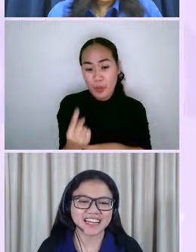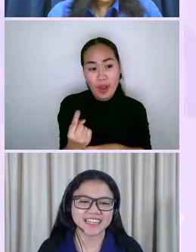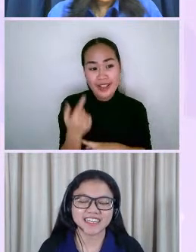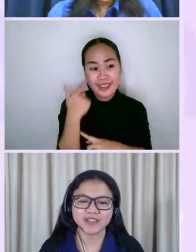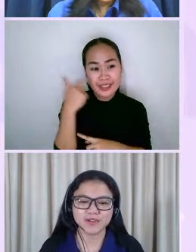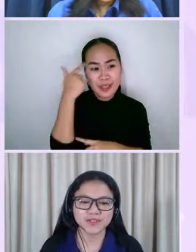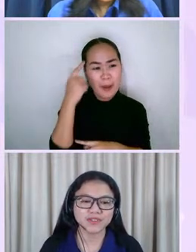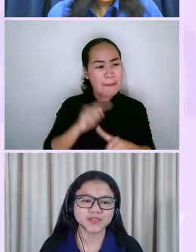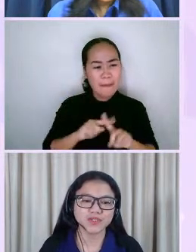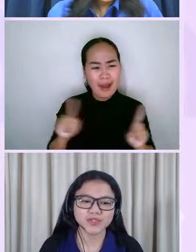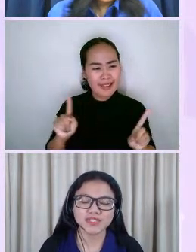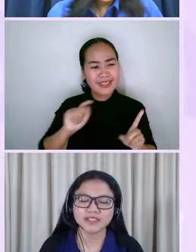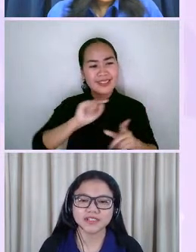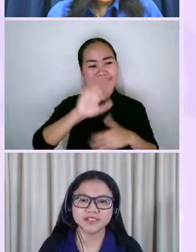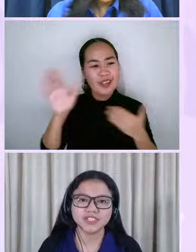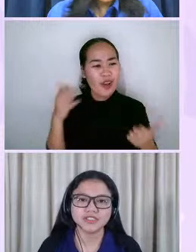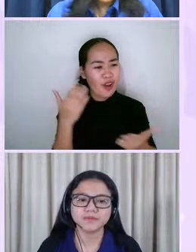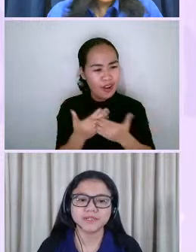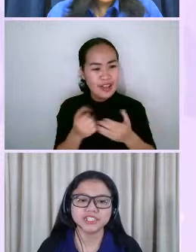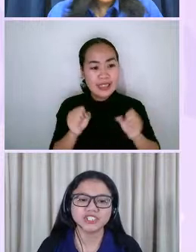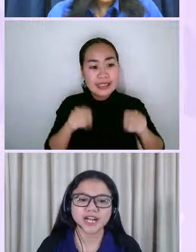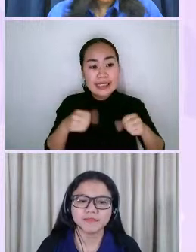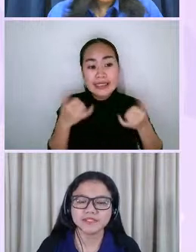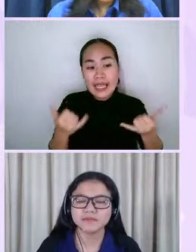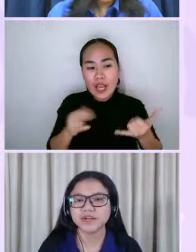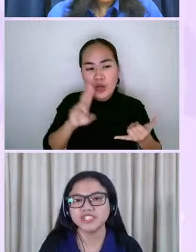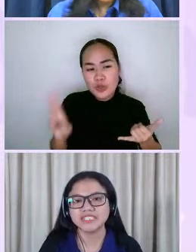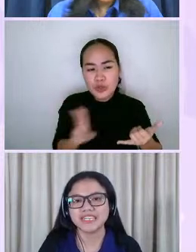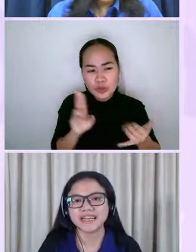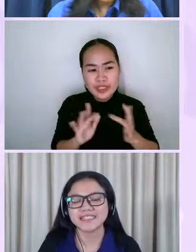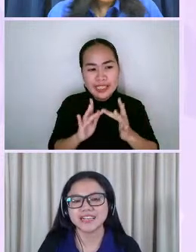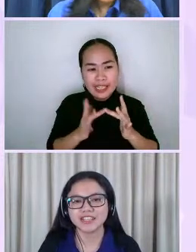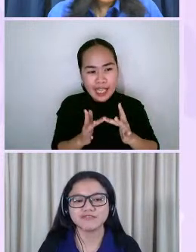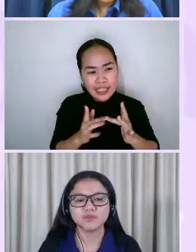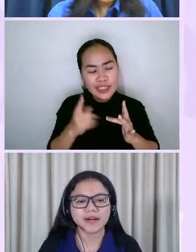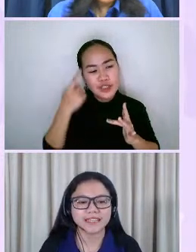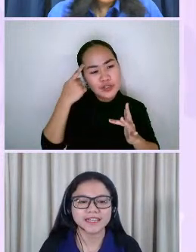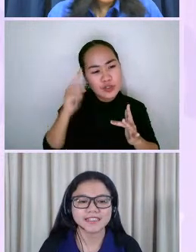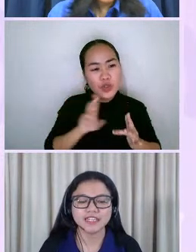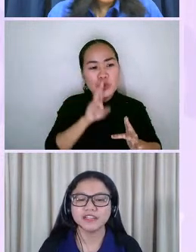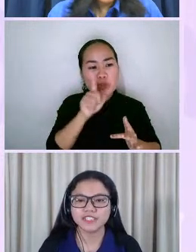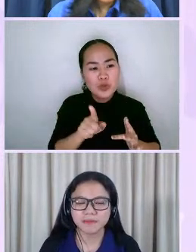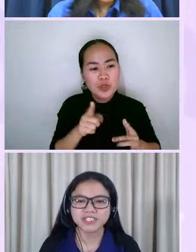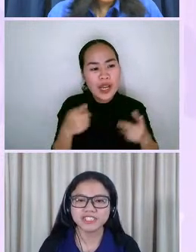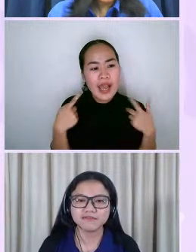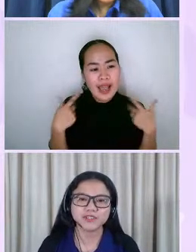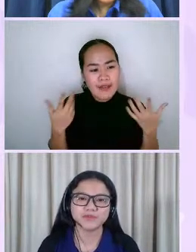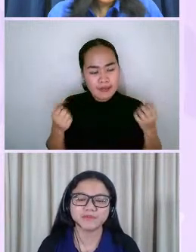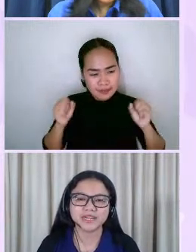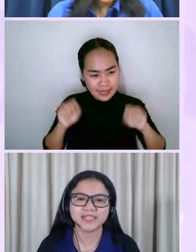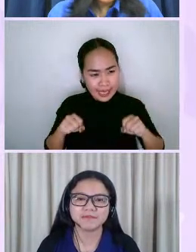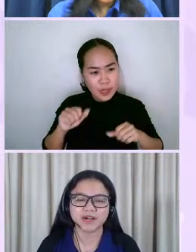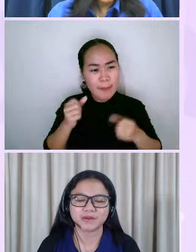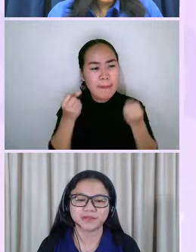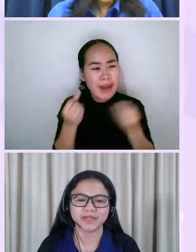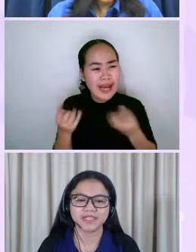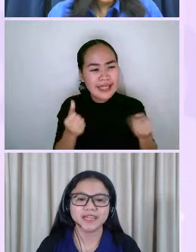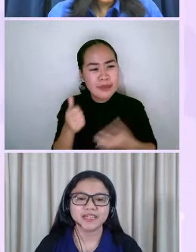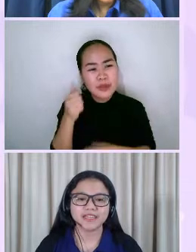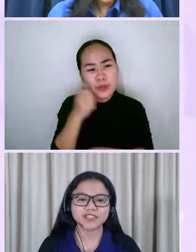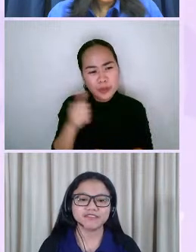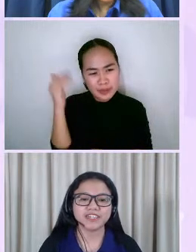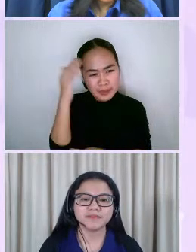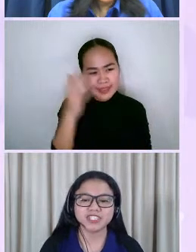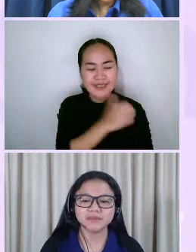para sa lahat. And also, no, to use technology to bridge gaps that marginalize a lot of WANAs and especially for women